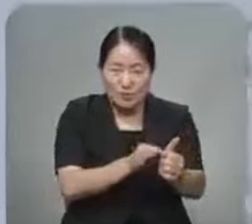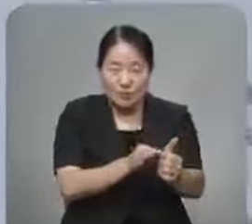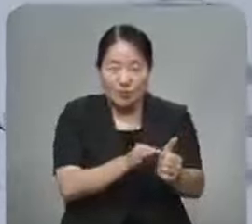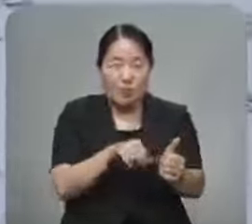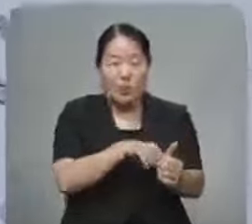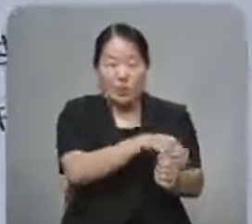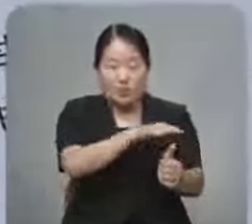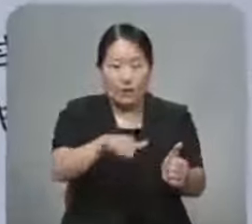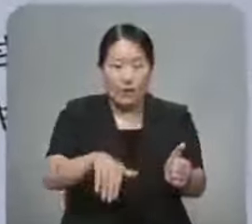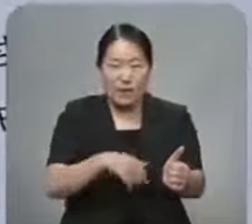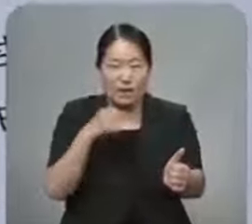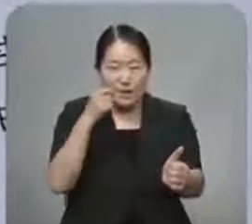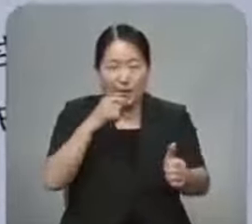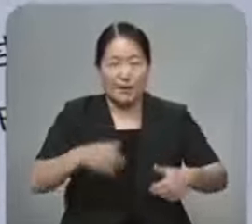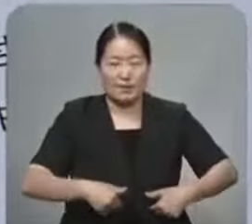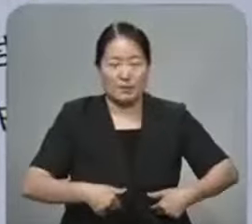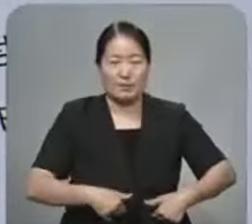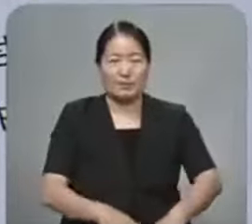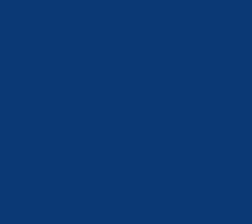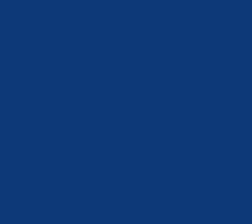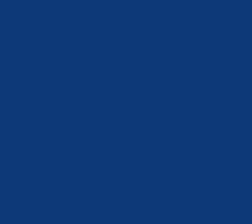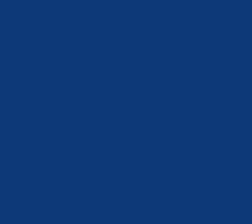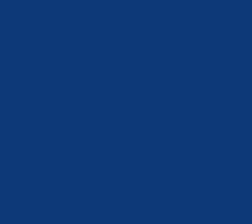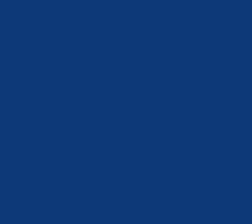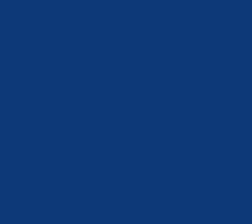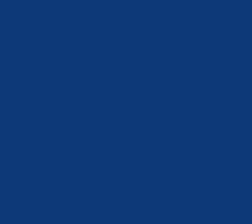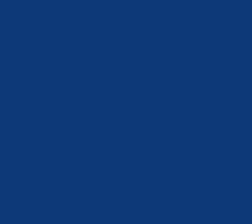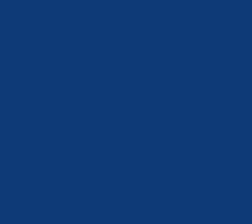KBS 뉴스 김문영 있니다